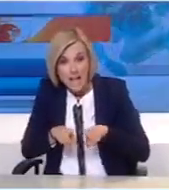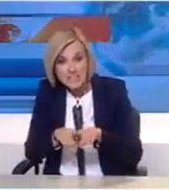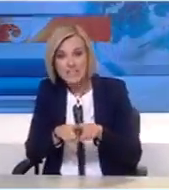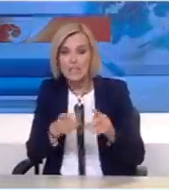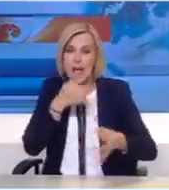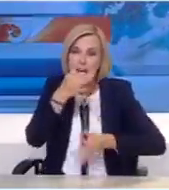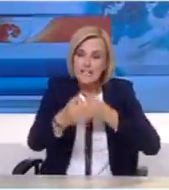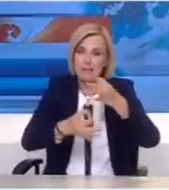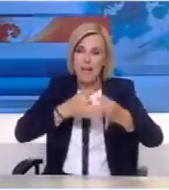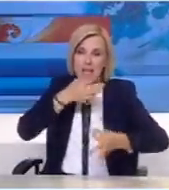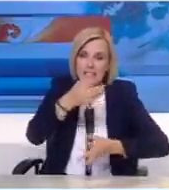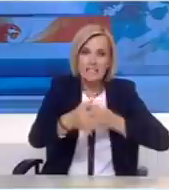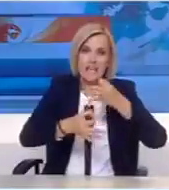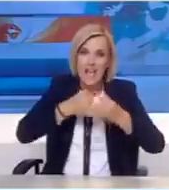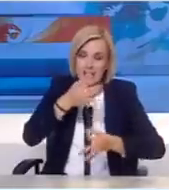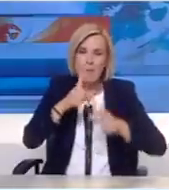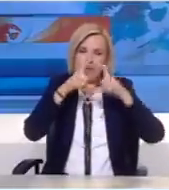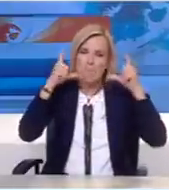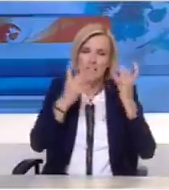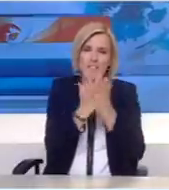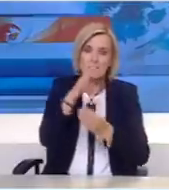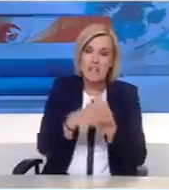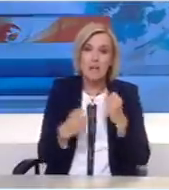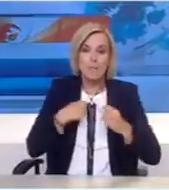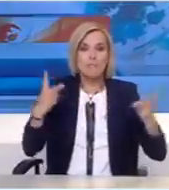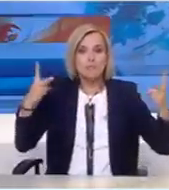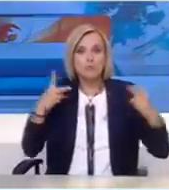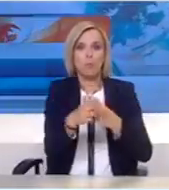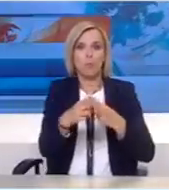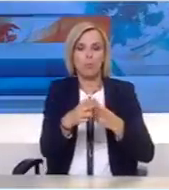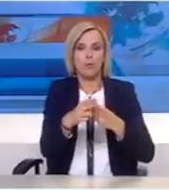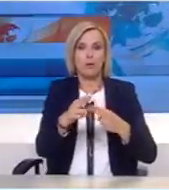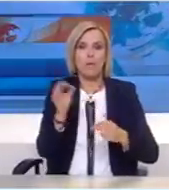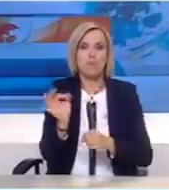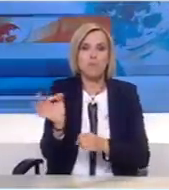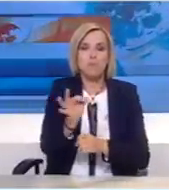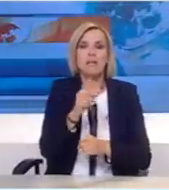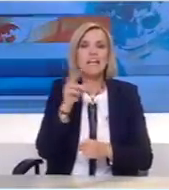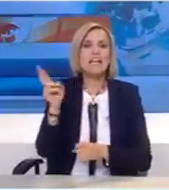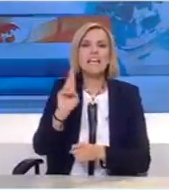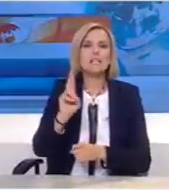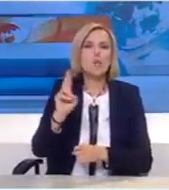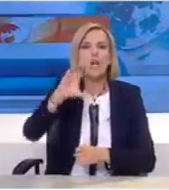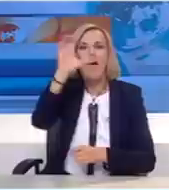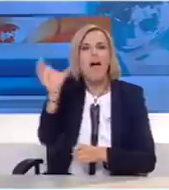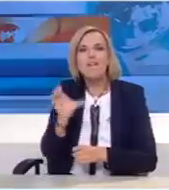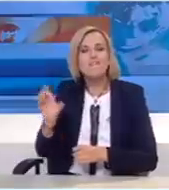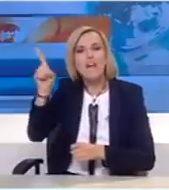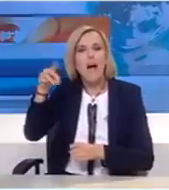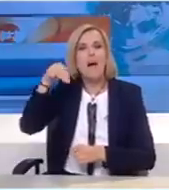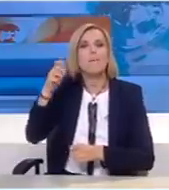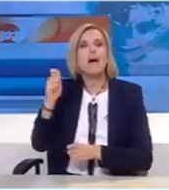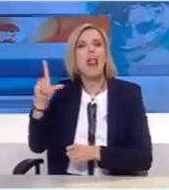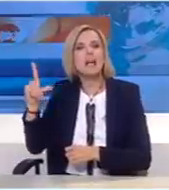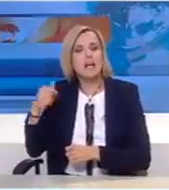διαδικασία, σταματήσαμε την εξάπλωση του ιού. Στις περιπτώσεις που είχαμε στη Ριτσόνα, στη Μαλακάσα, ακόμα και σήμερα στην